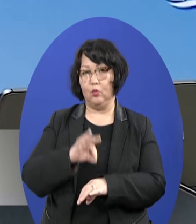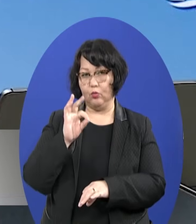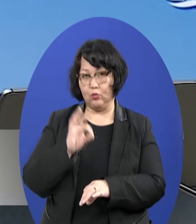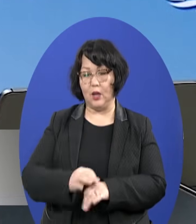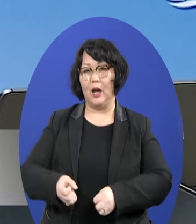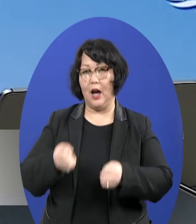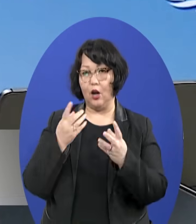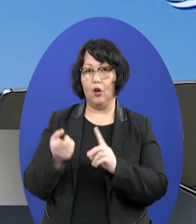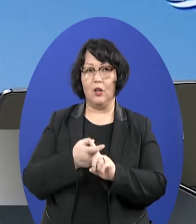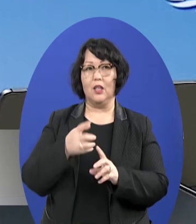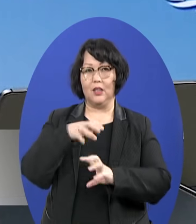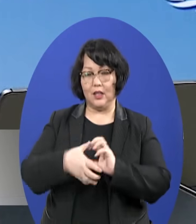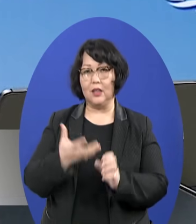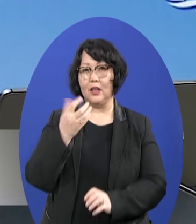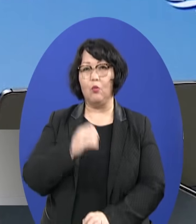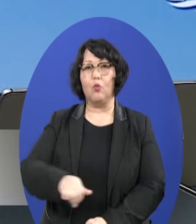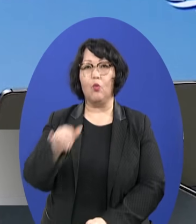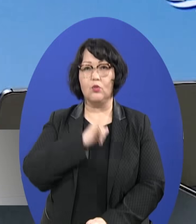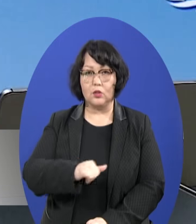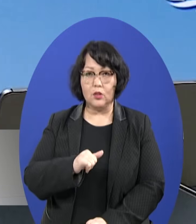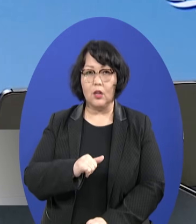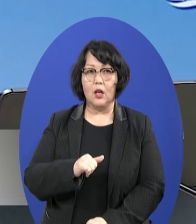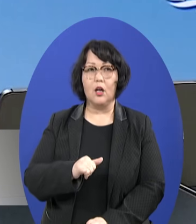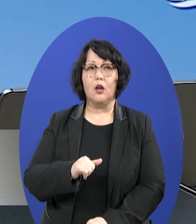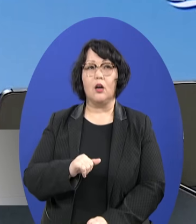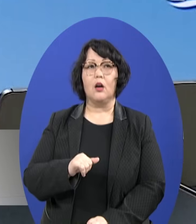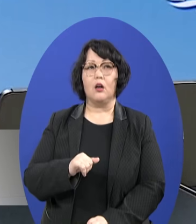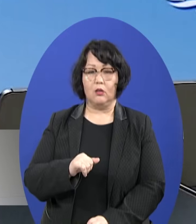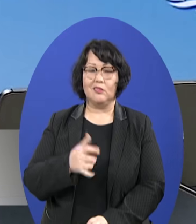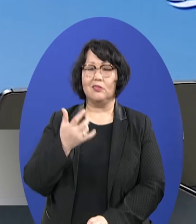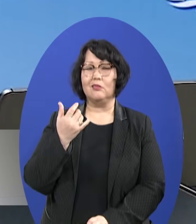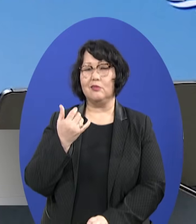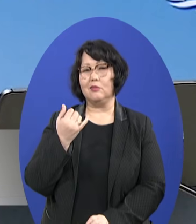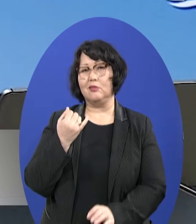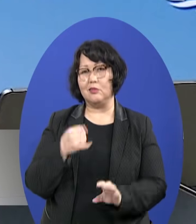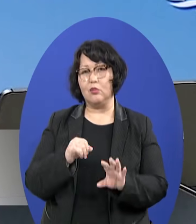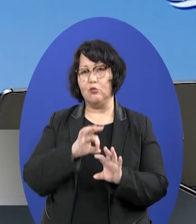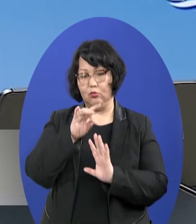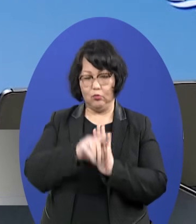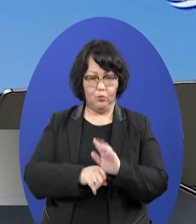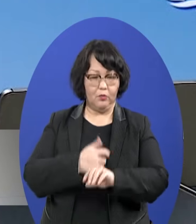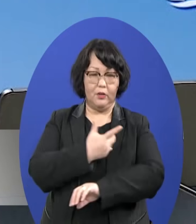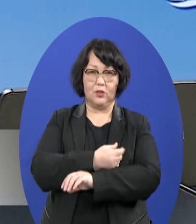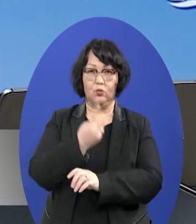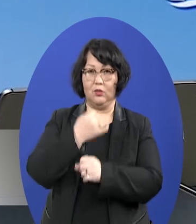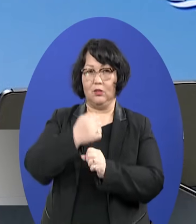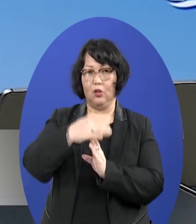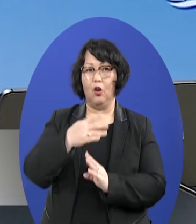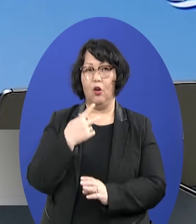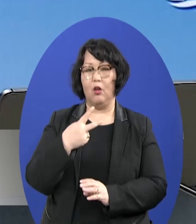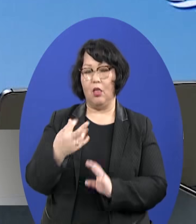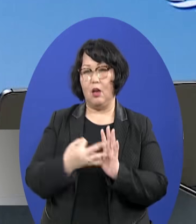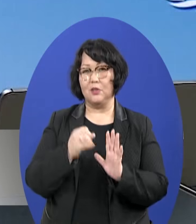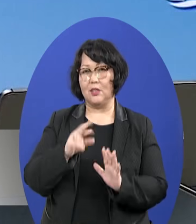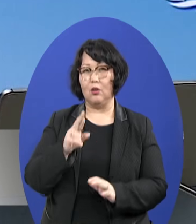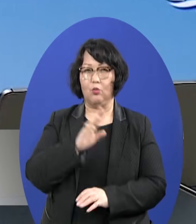болж дэлхийн 50 орны дархлаажуулалтын 60 гаруй хөтөлбөр саатаад байна. Энэ нь ойролцоогоор 228 сая хүүхэд вакцины